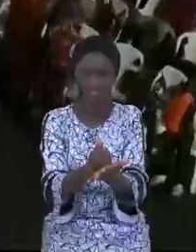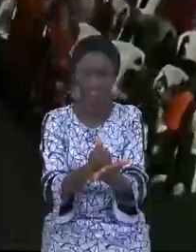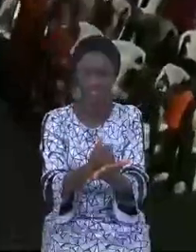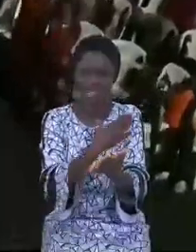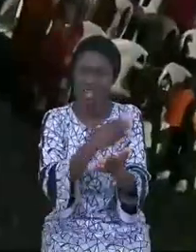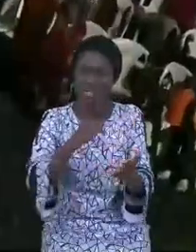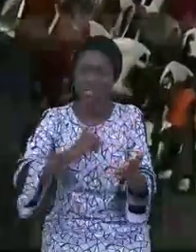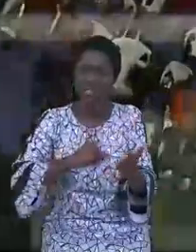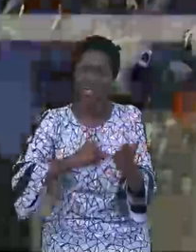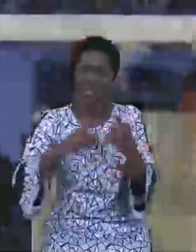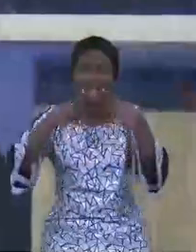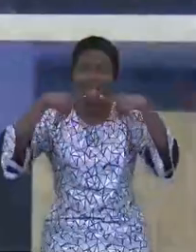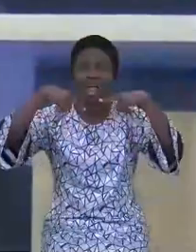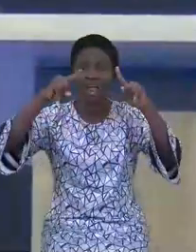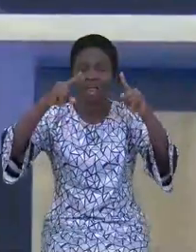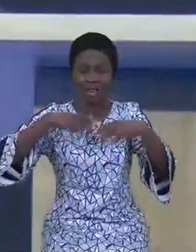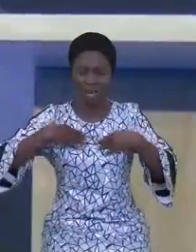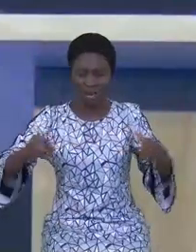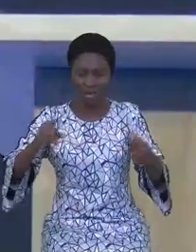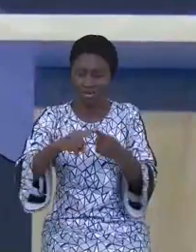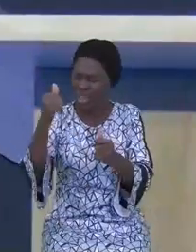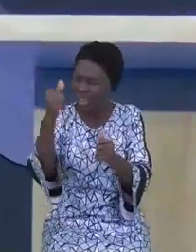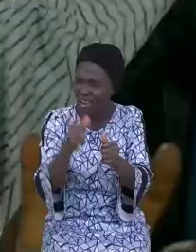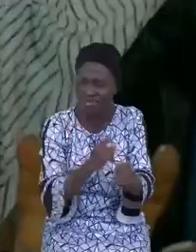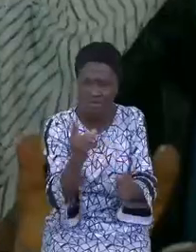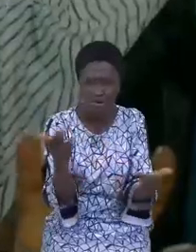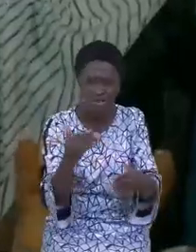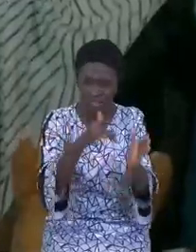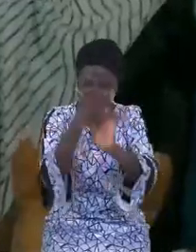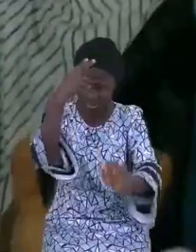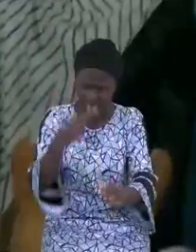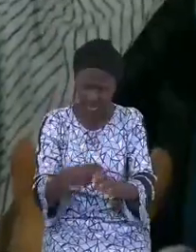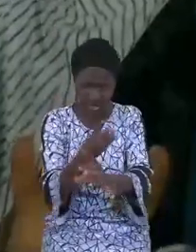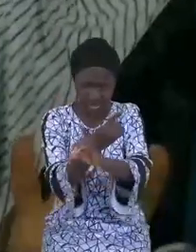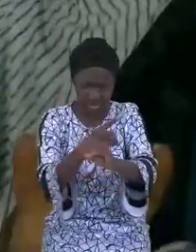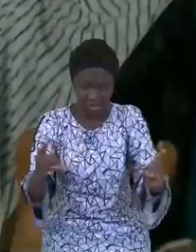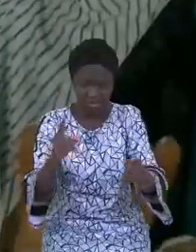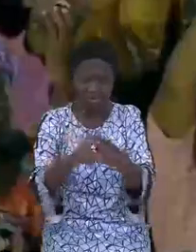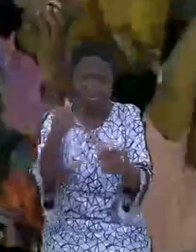je proclame la guérison pour tout le monde, la délivrance pour